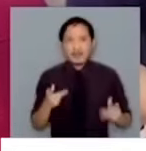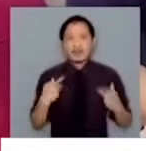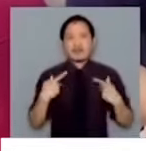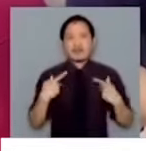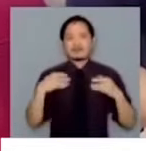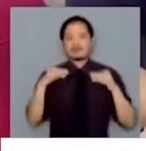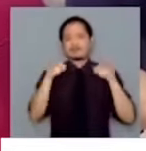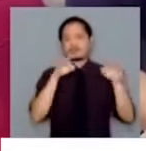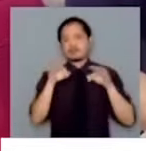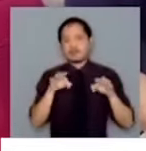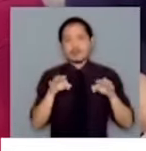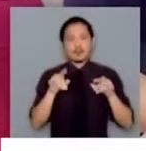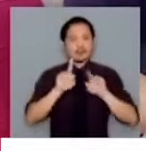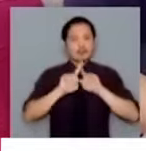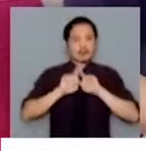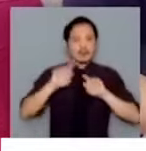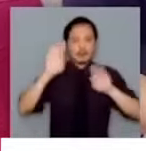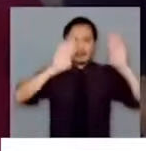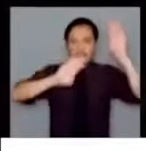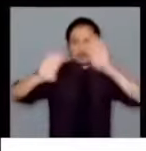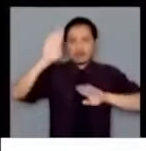talks, pag-usapan natin sa